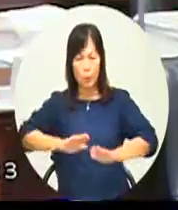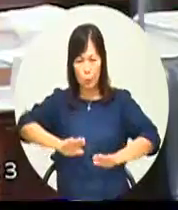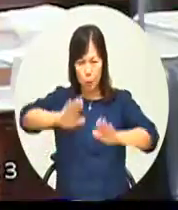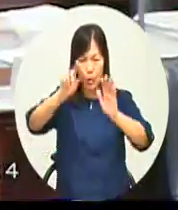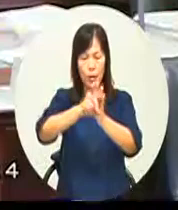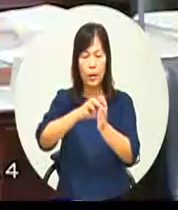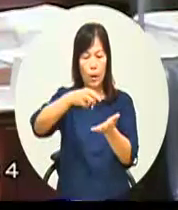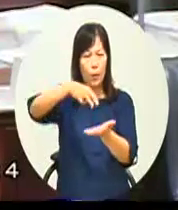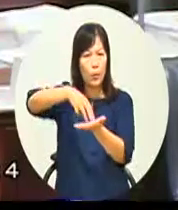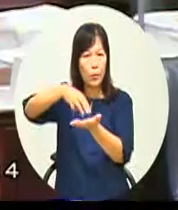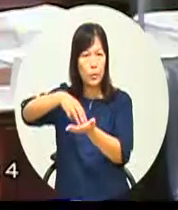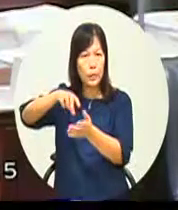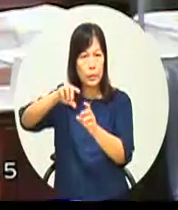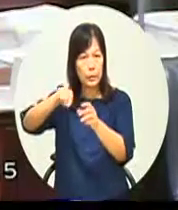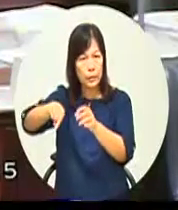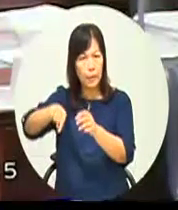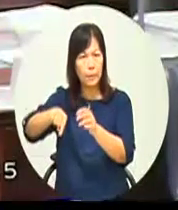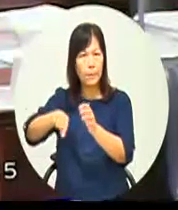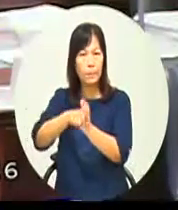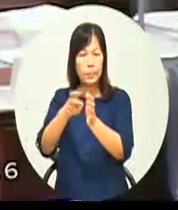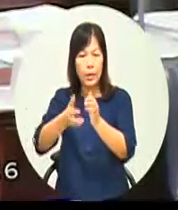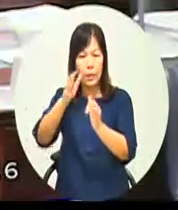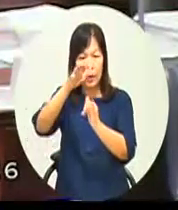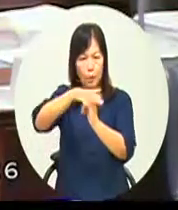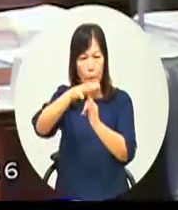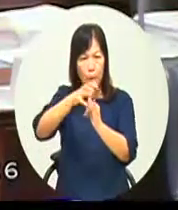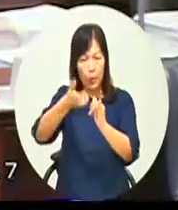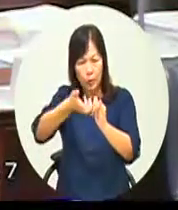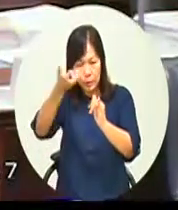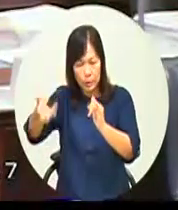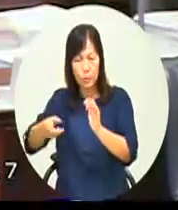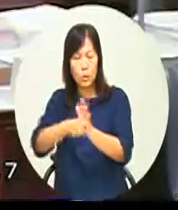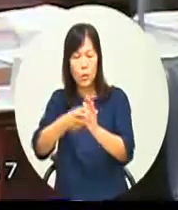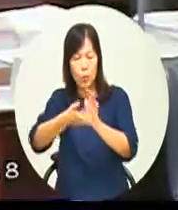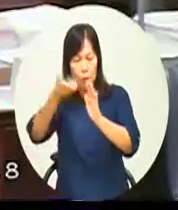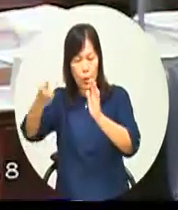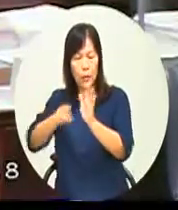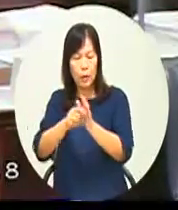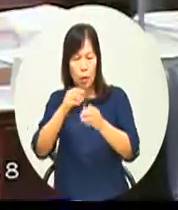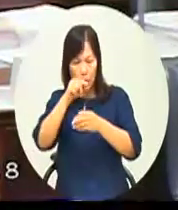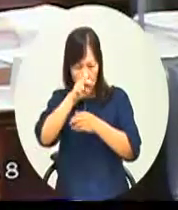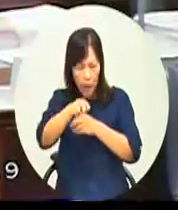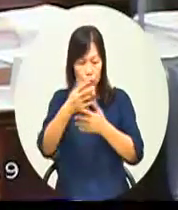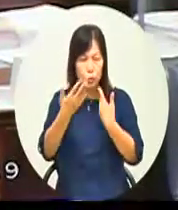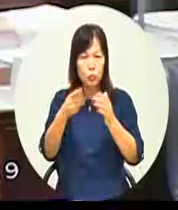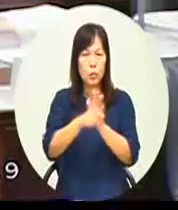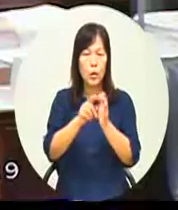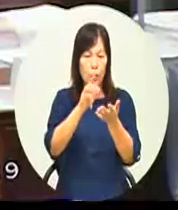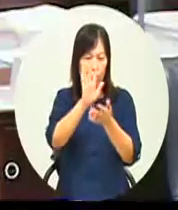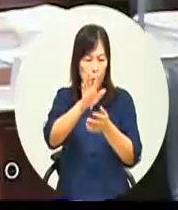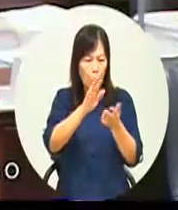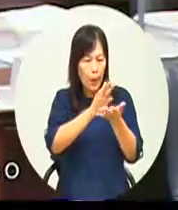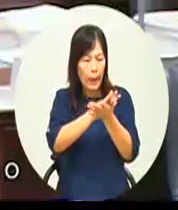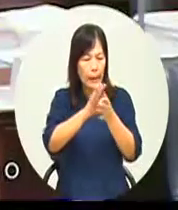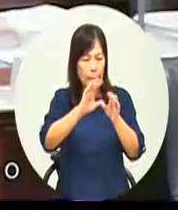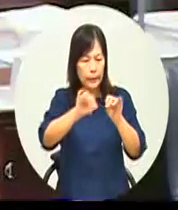金的地方，我们的迁墓的进度现在是看得出来的，有些地方其实已经是非常的干净，然后外的植栽进入之后，